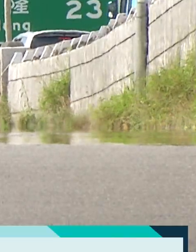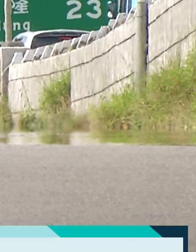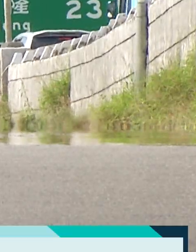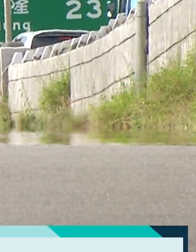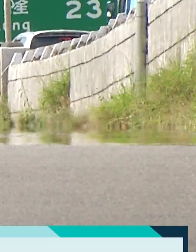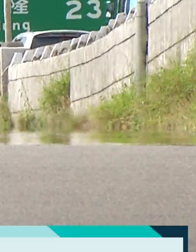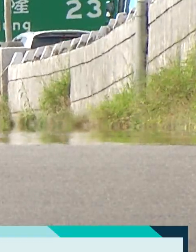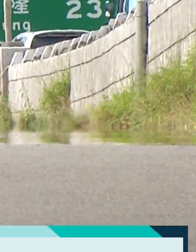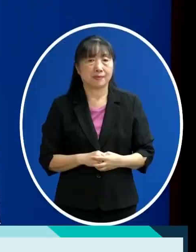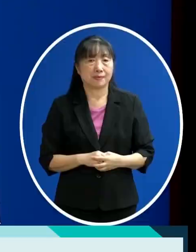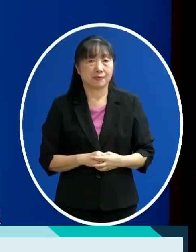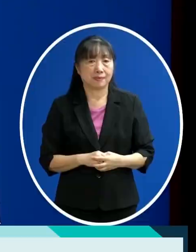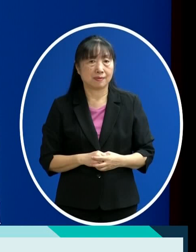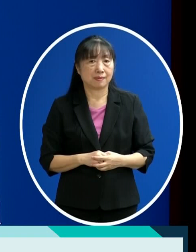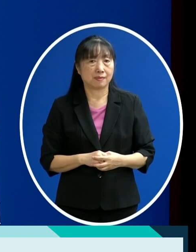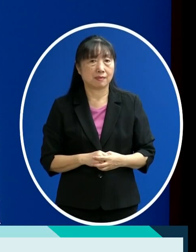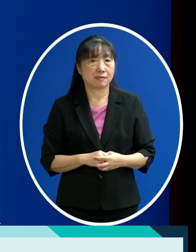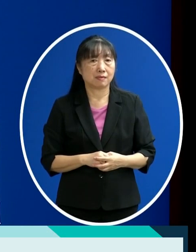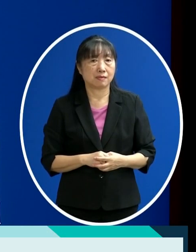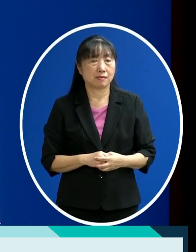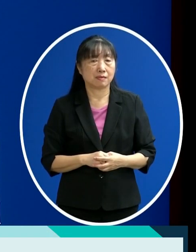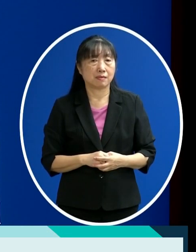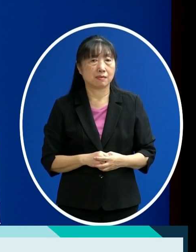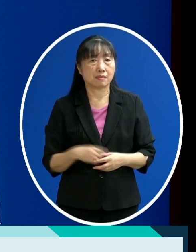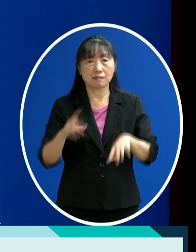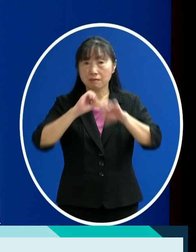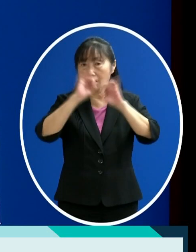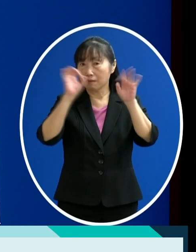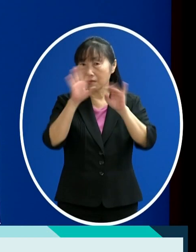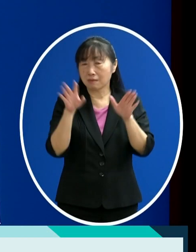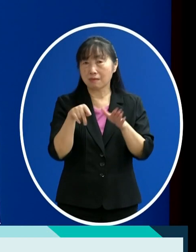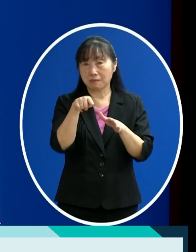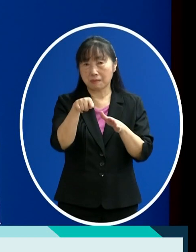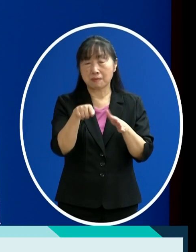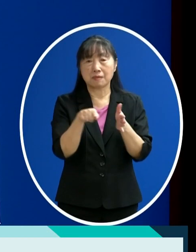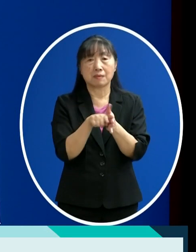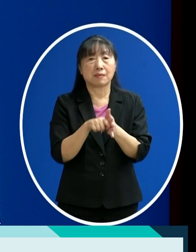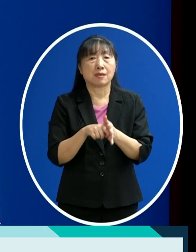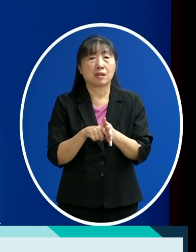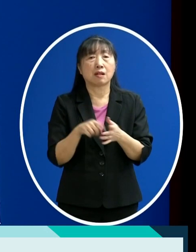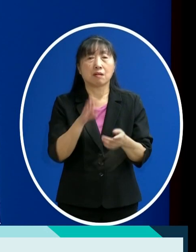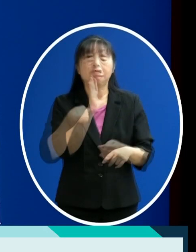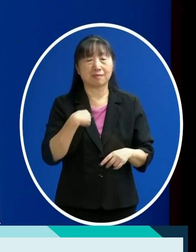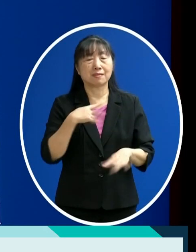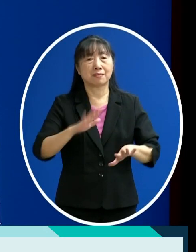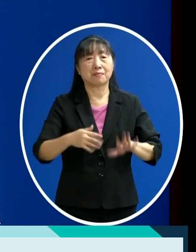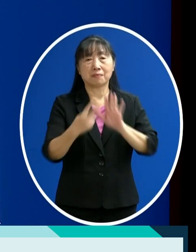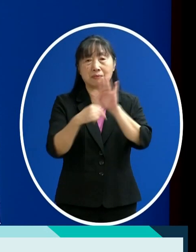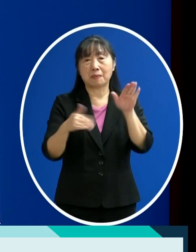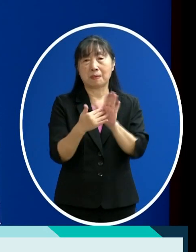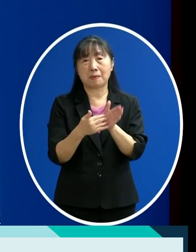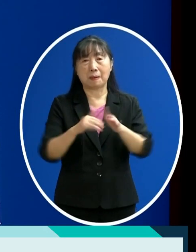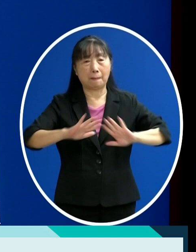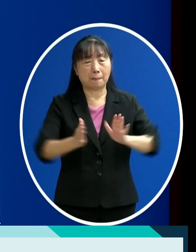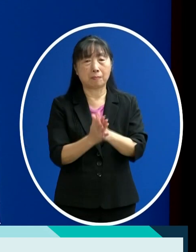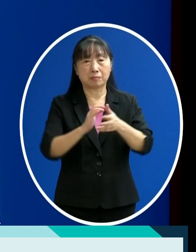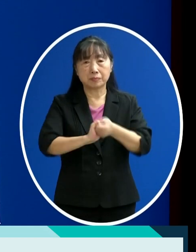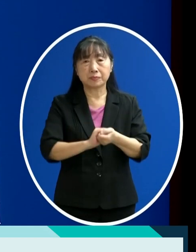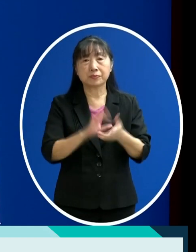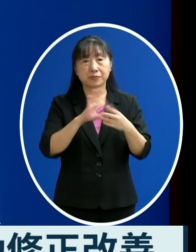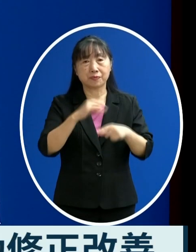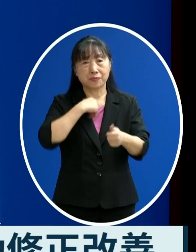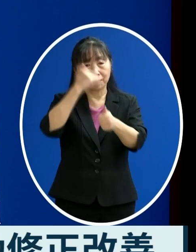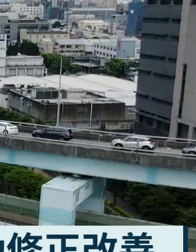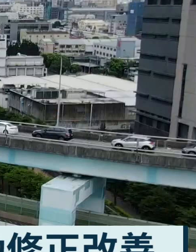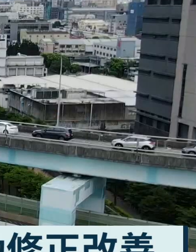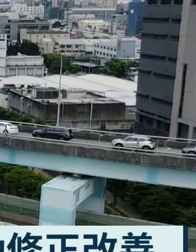在整个宣导上面，的确是比较慢哈，所以造成相当多的人的不便。 史